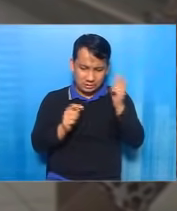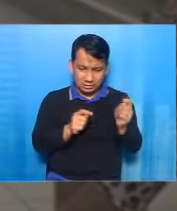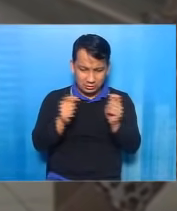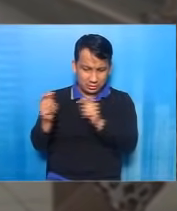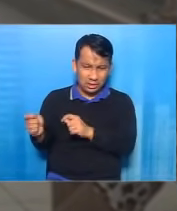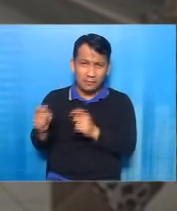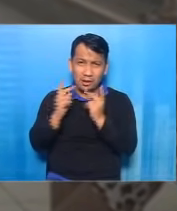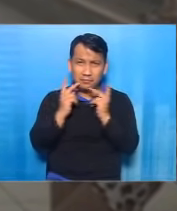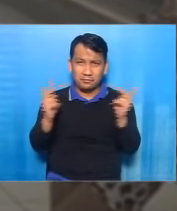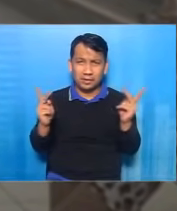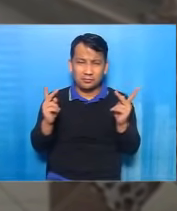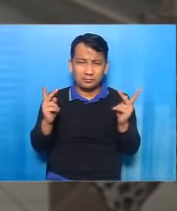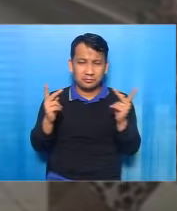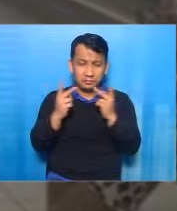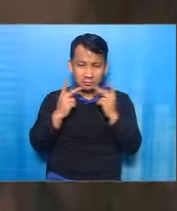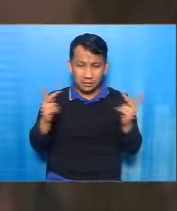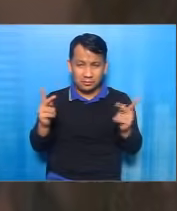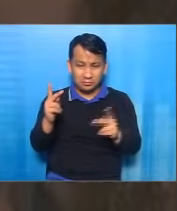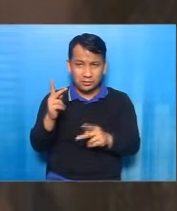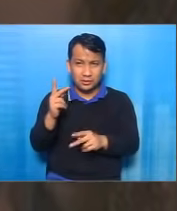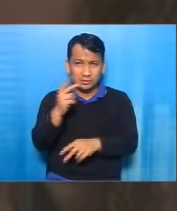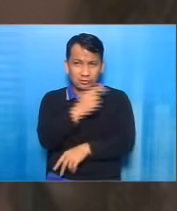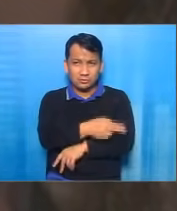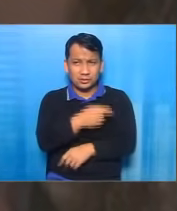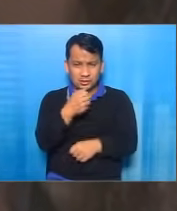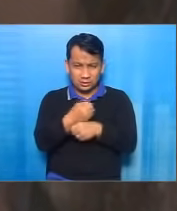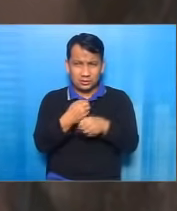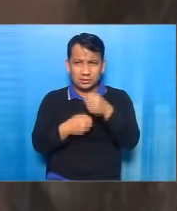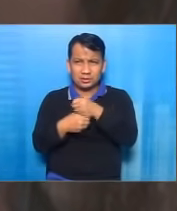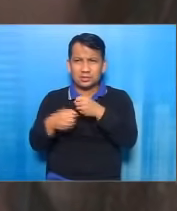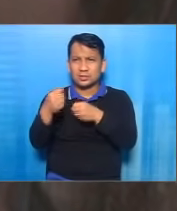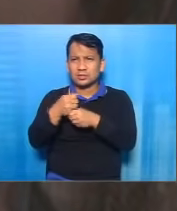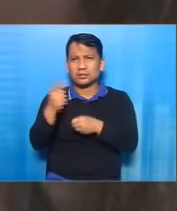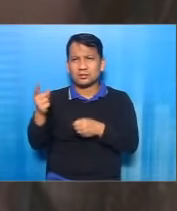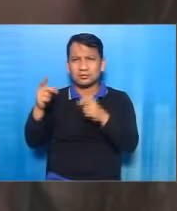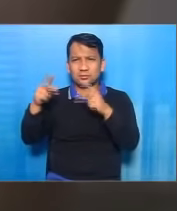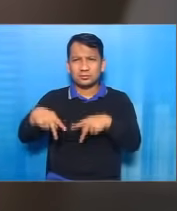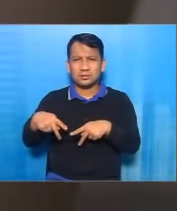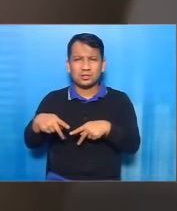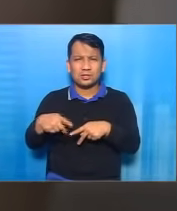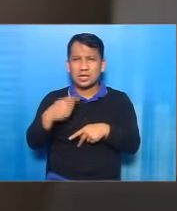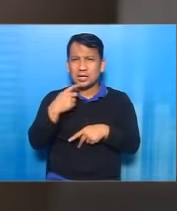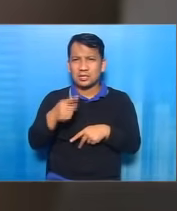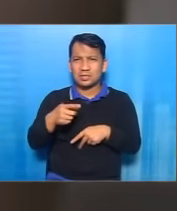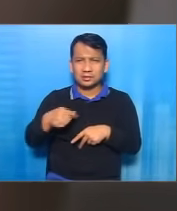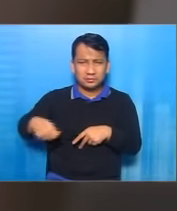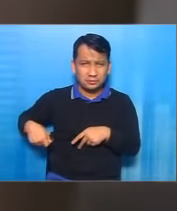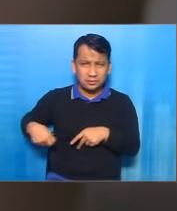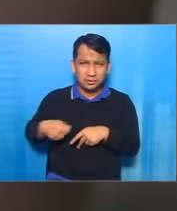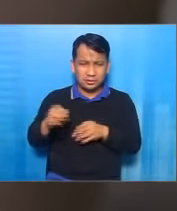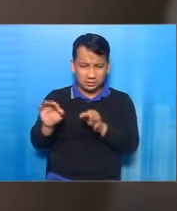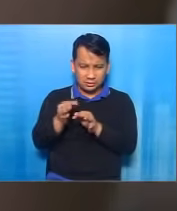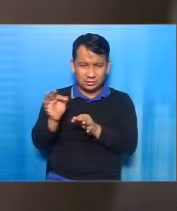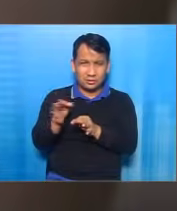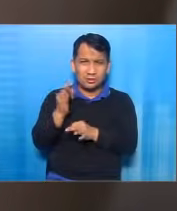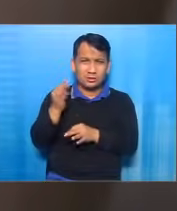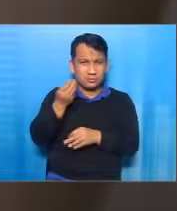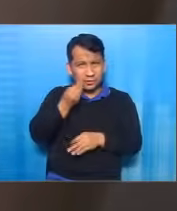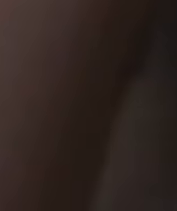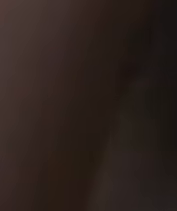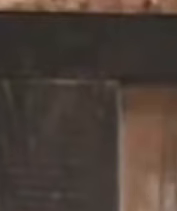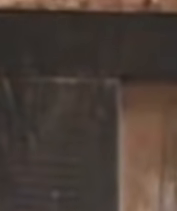sa pampublikong ospital sa Cotabato. Dito, sinabihan siya ng isang doktor na mababaw lang ang kanyang sugat. Tinahilang at pinauwi